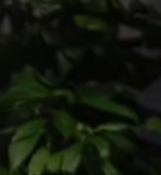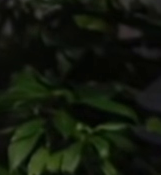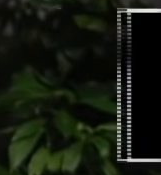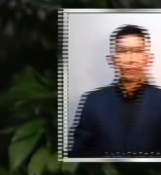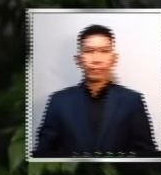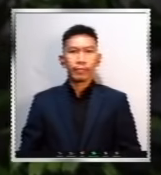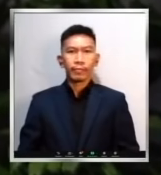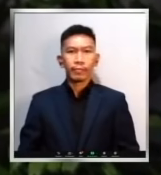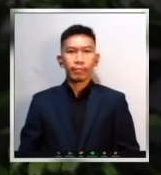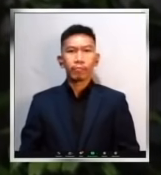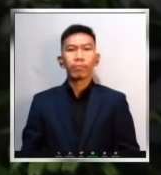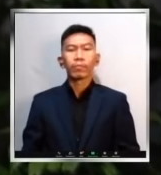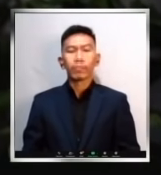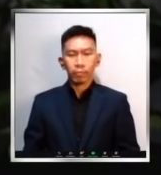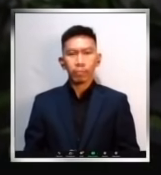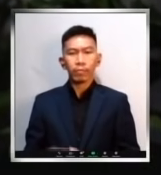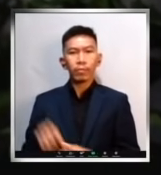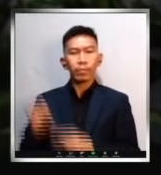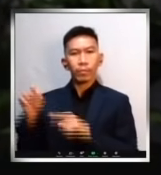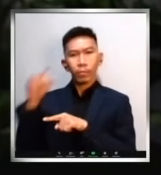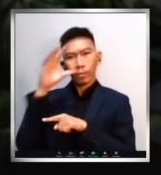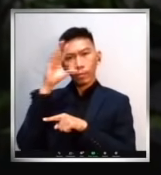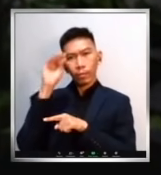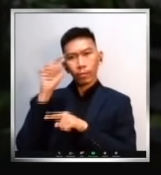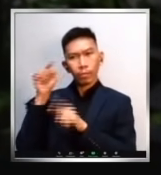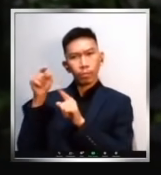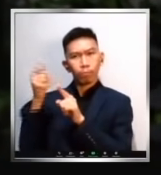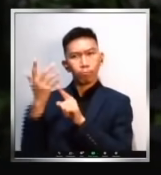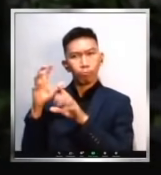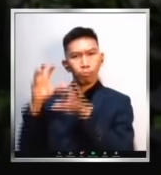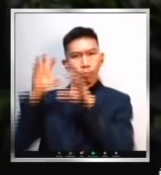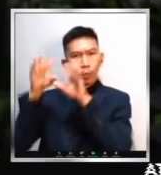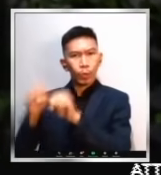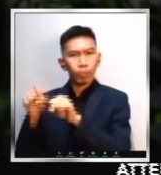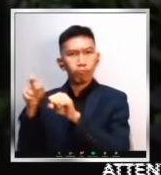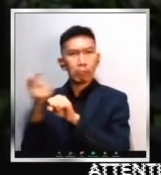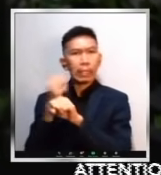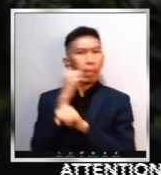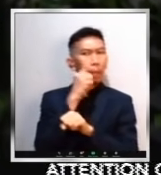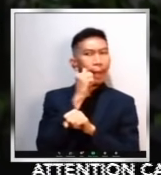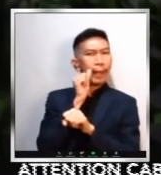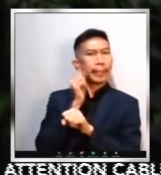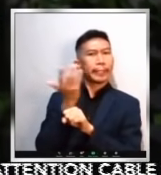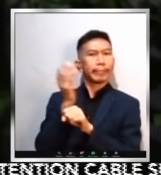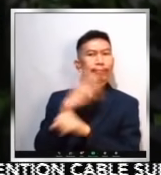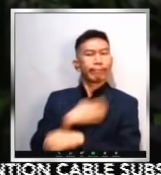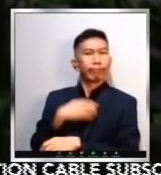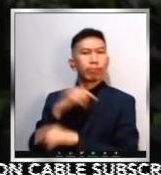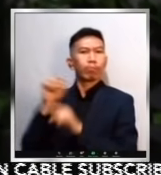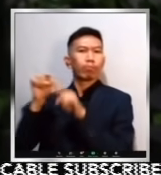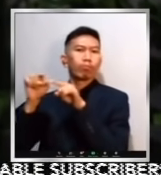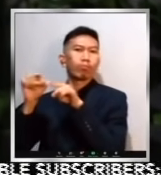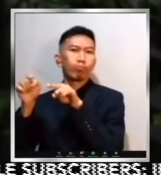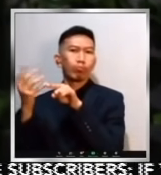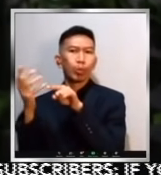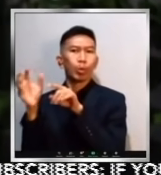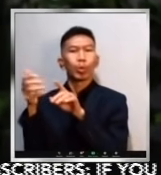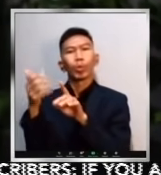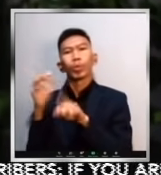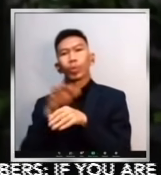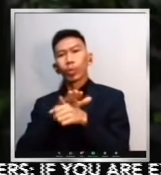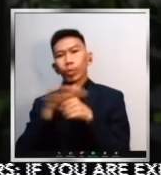Walang kawalang isang lalaki na inirereklamo ng panggagahasa sa mga babae na karamihay massage therapist. Bukod sa umano'y